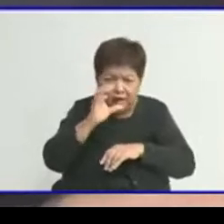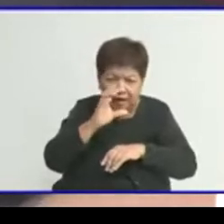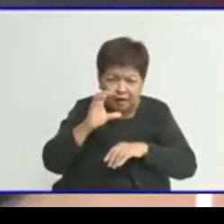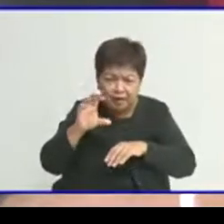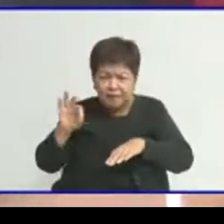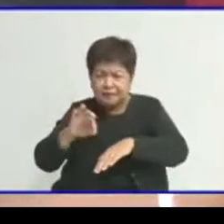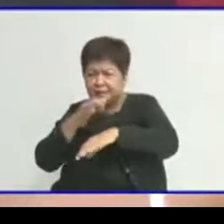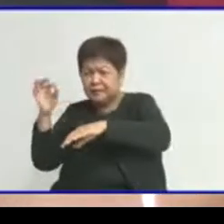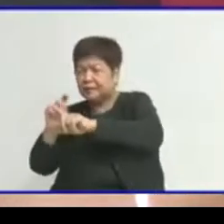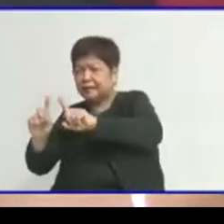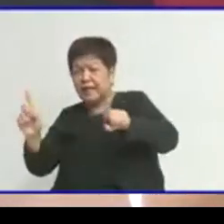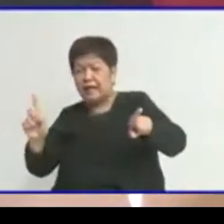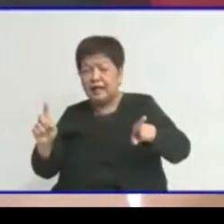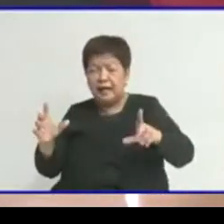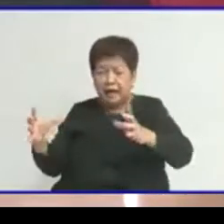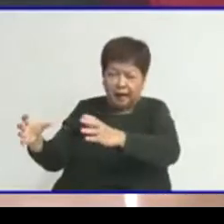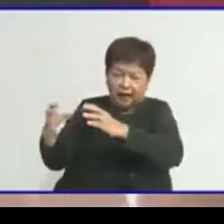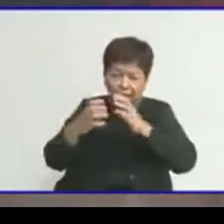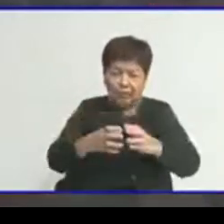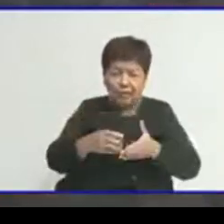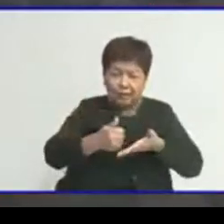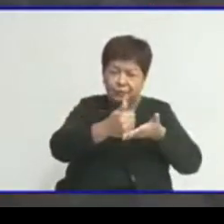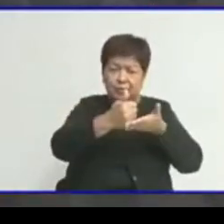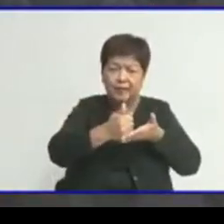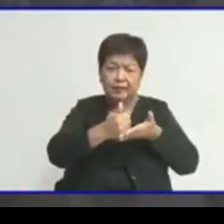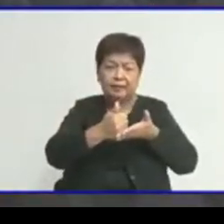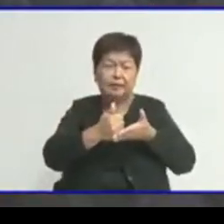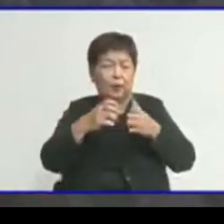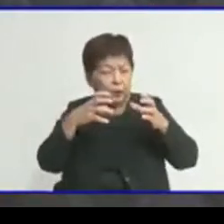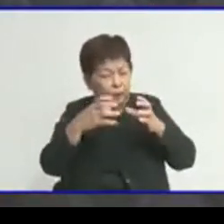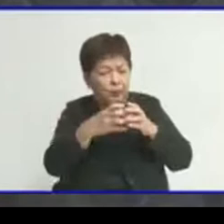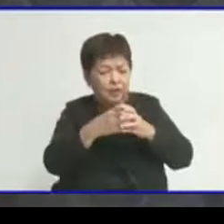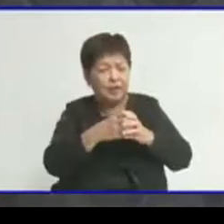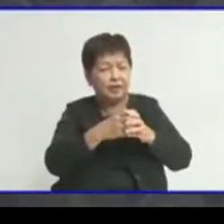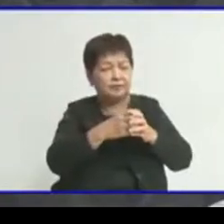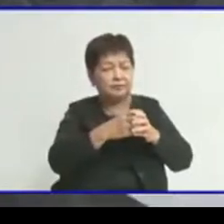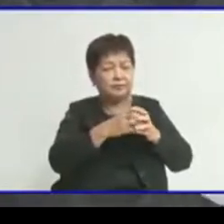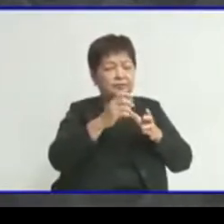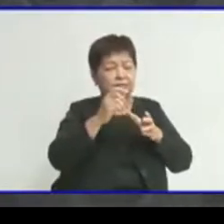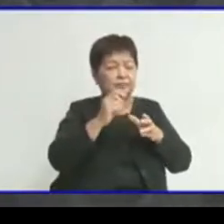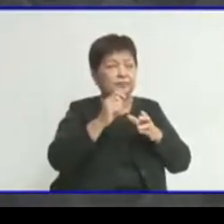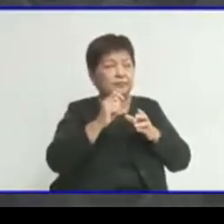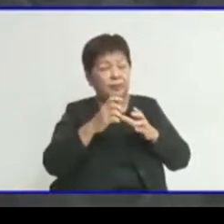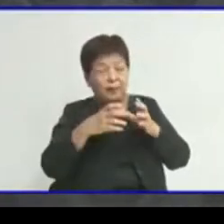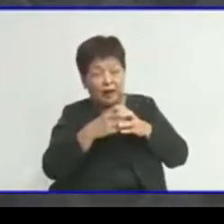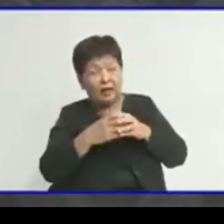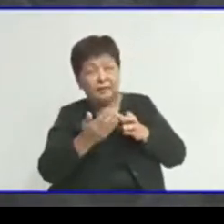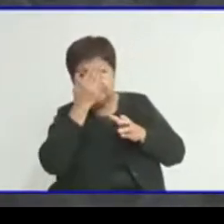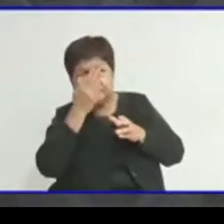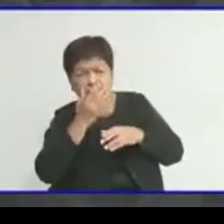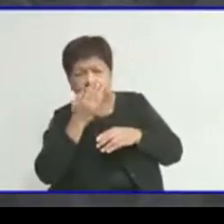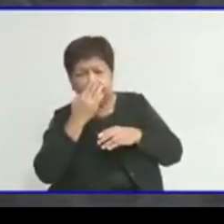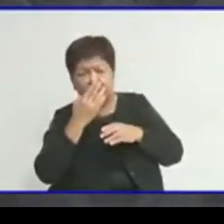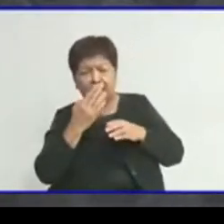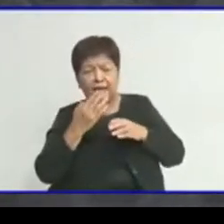ร์เก็ต so that refugee can produce their own artwork ก็มีความหลากหลายดังที่พวกเรานี่แหละค่ะตามความ